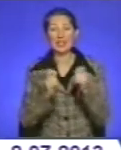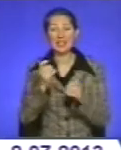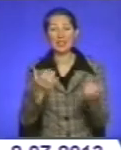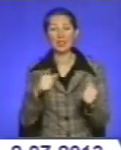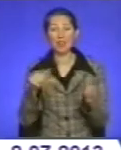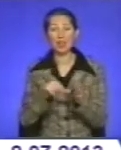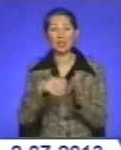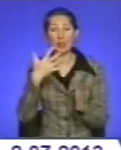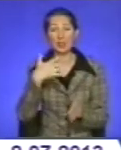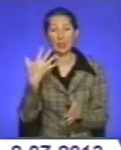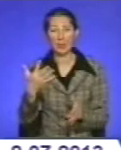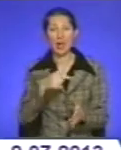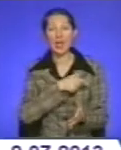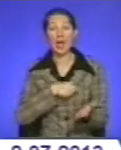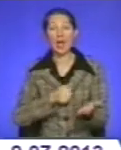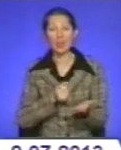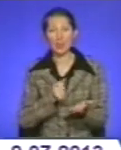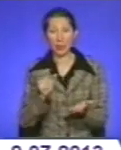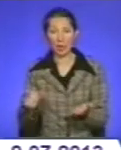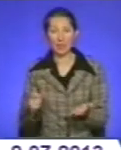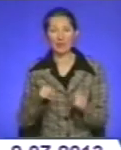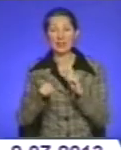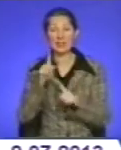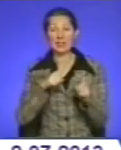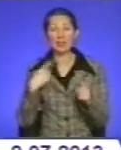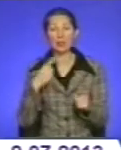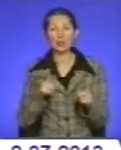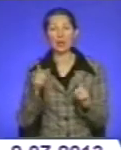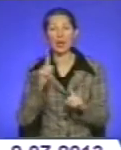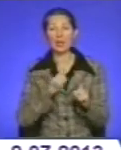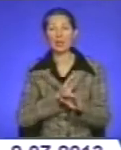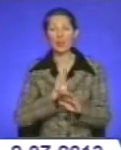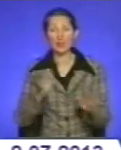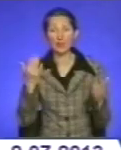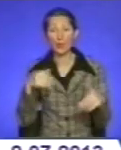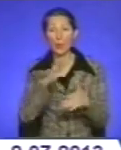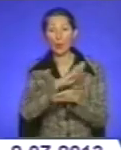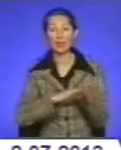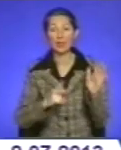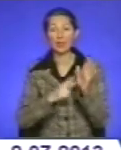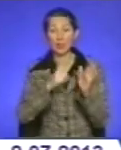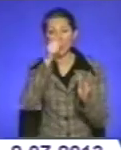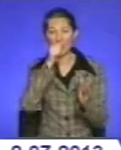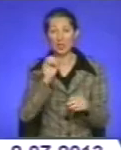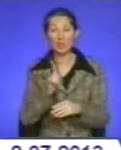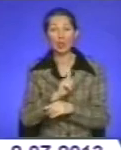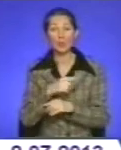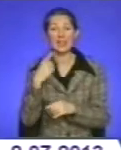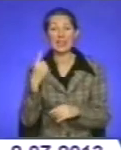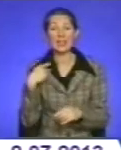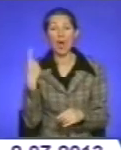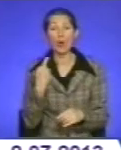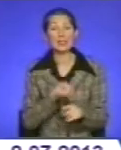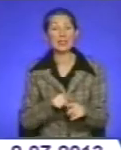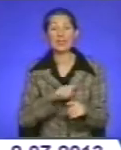участь 55 обранців. Сесія обласної ради не відбувалася вже впродовж 7 місяців. І Тернопільщина – єдина область, яка